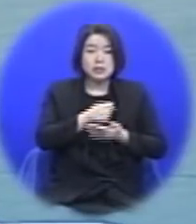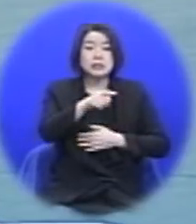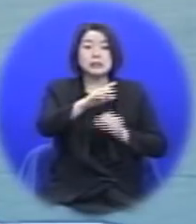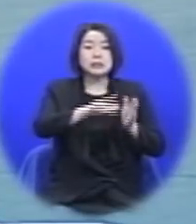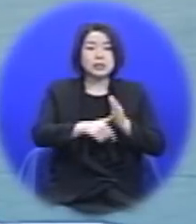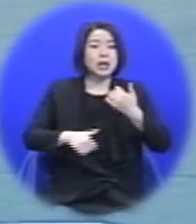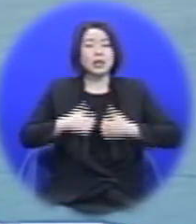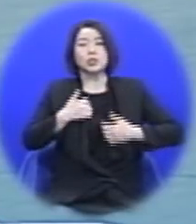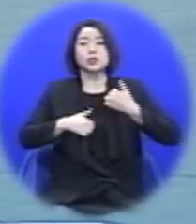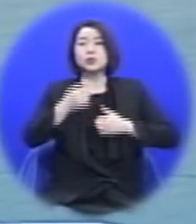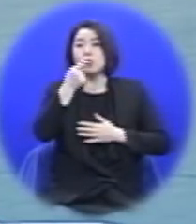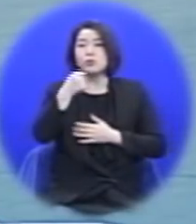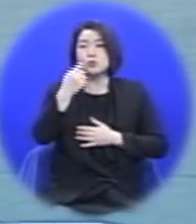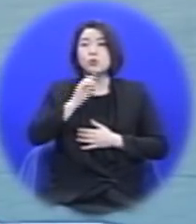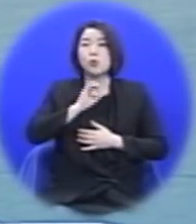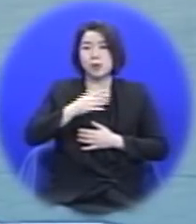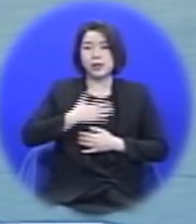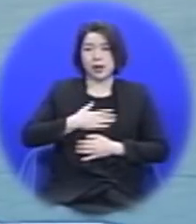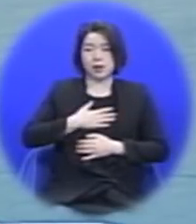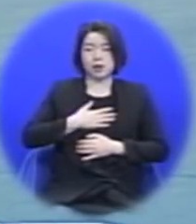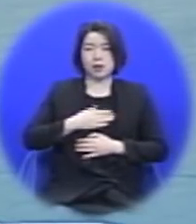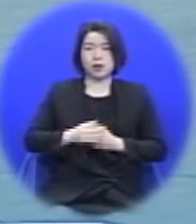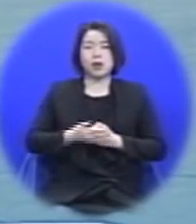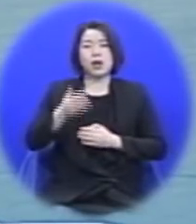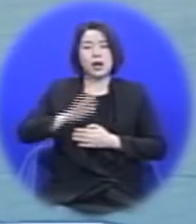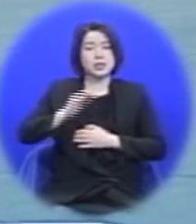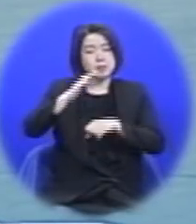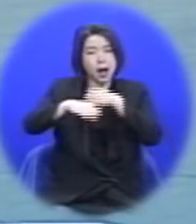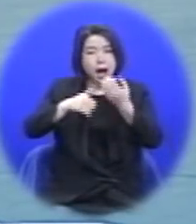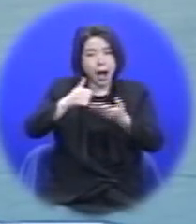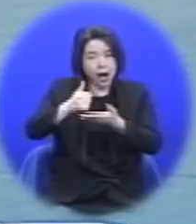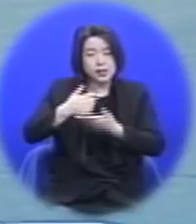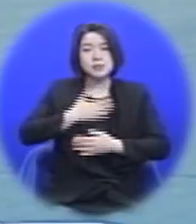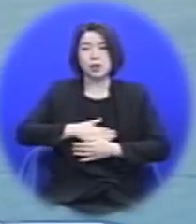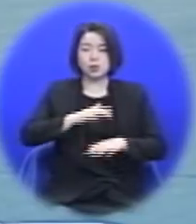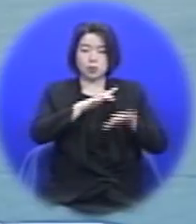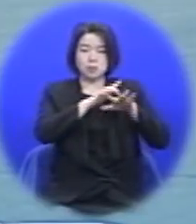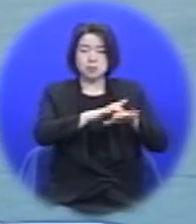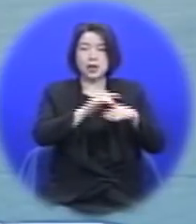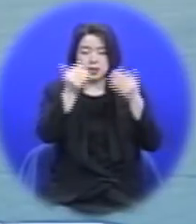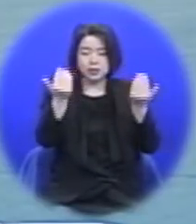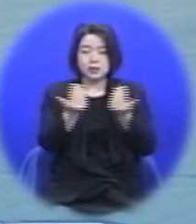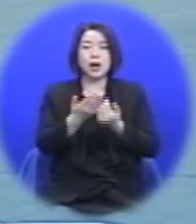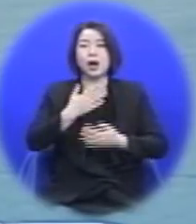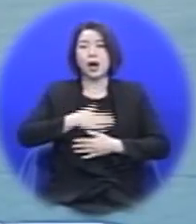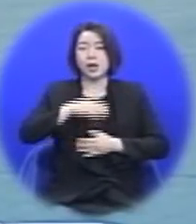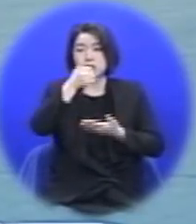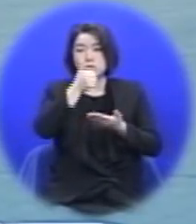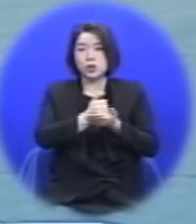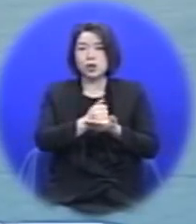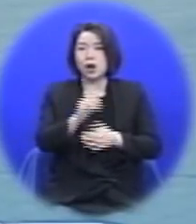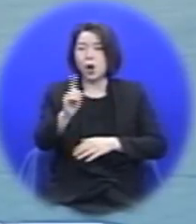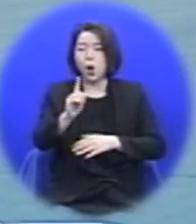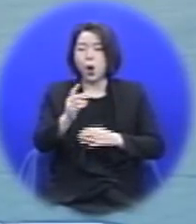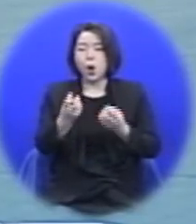줄로만 여겼습니다. 그러나 하나님도 알고 마귀도 다 아는 죄가 어떻게 은밀할 수